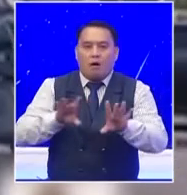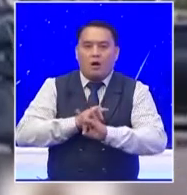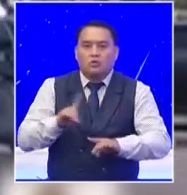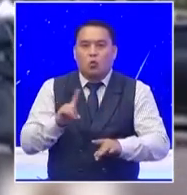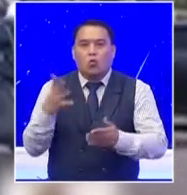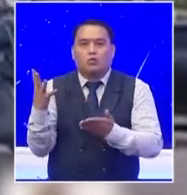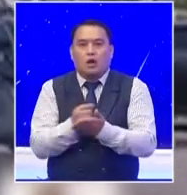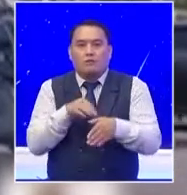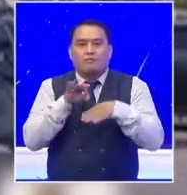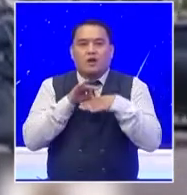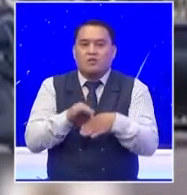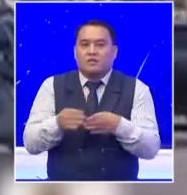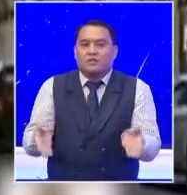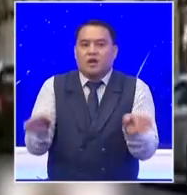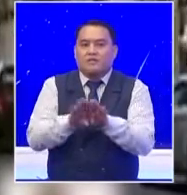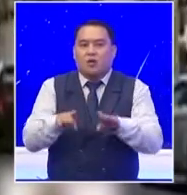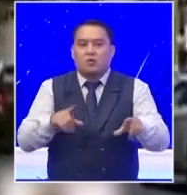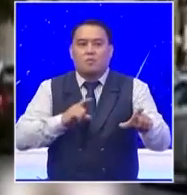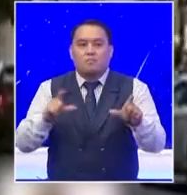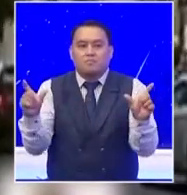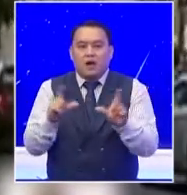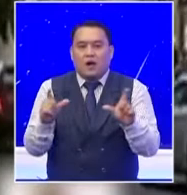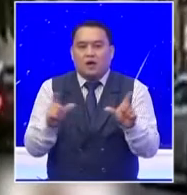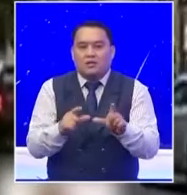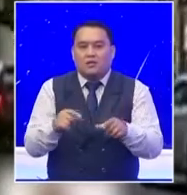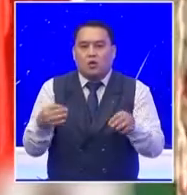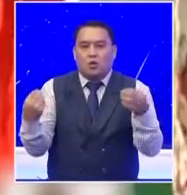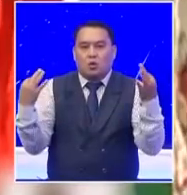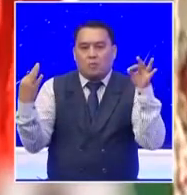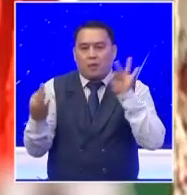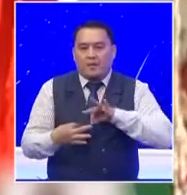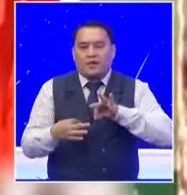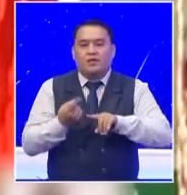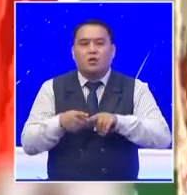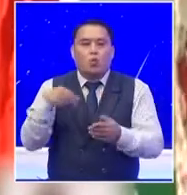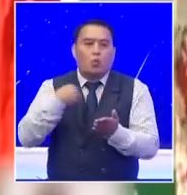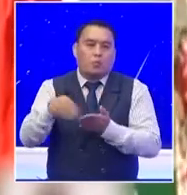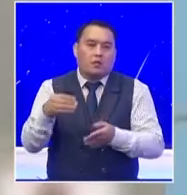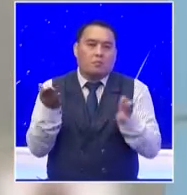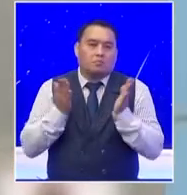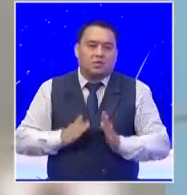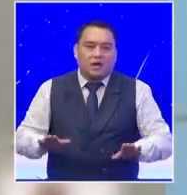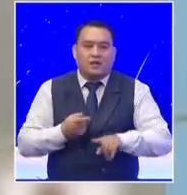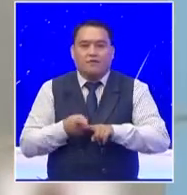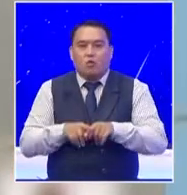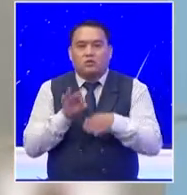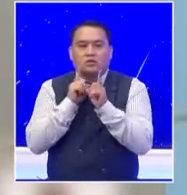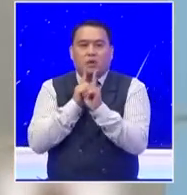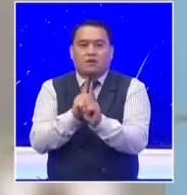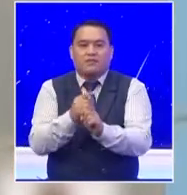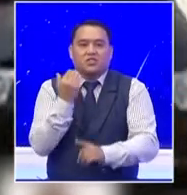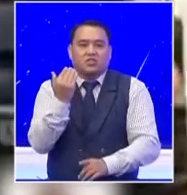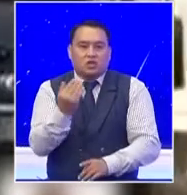ей удалось пройти в один из закрытых торговых центров, померить и купить себе платье. В торговый центр запускают в сопровождении